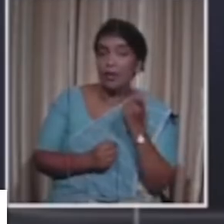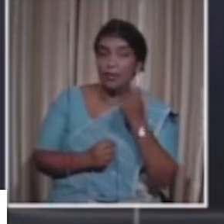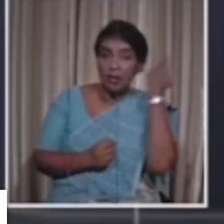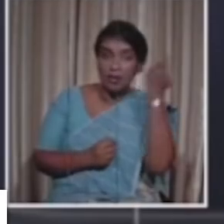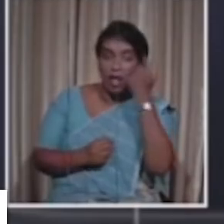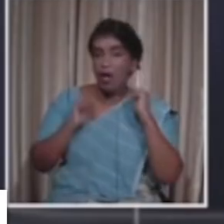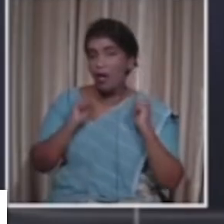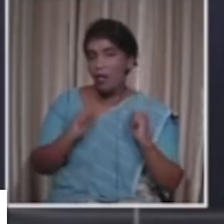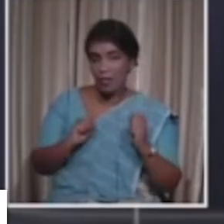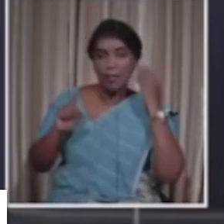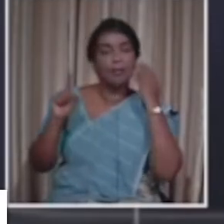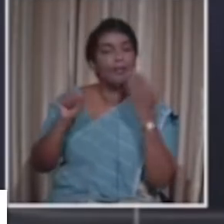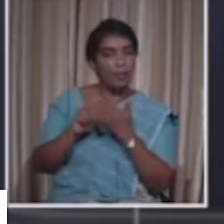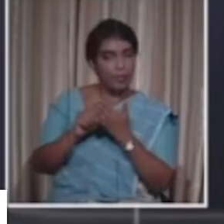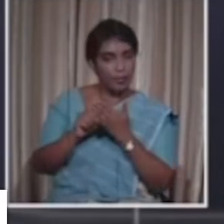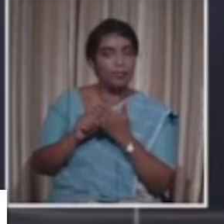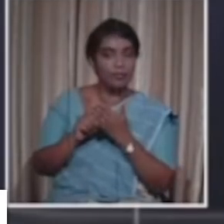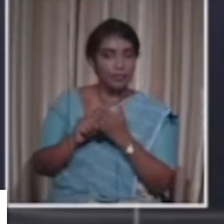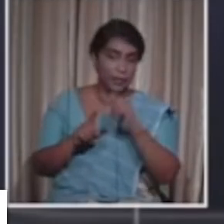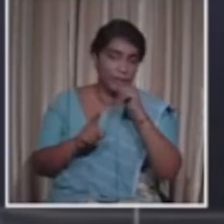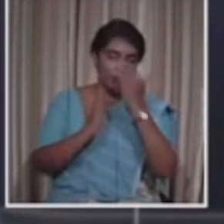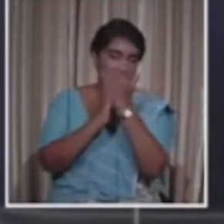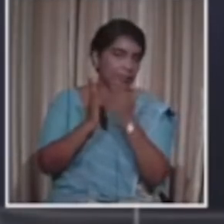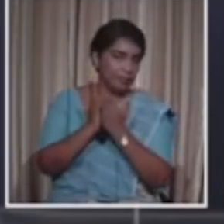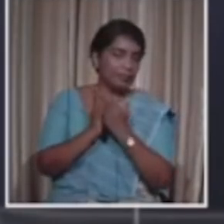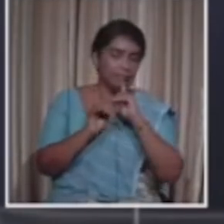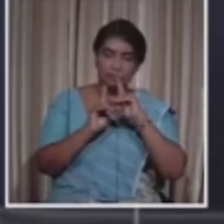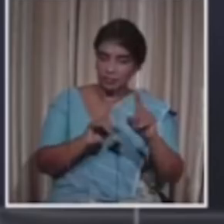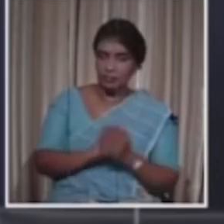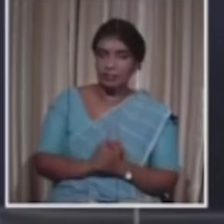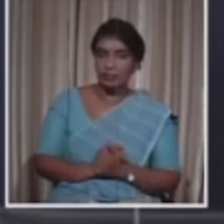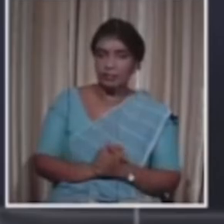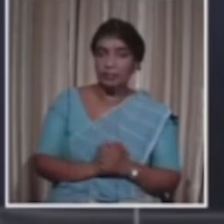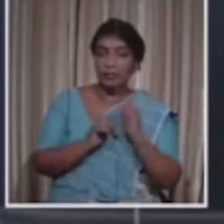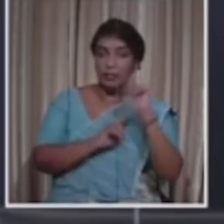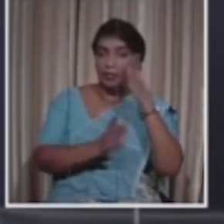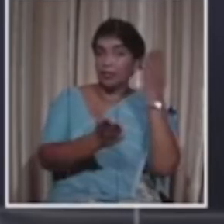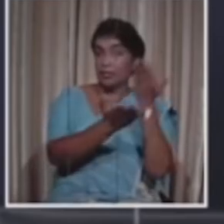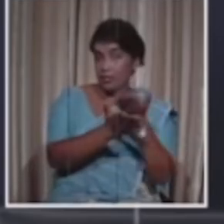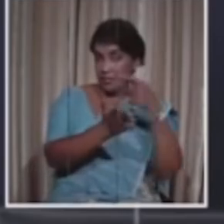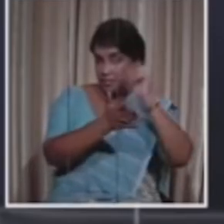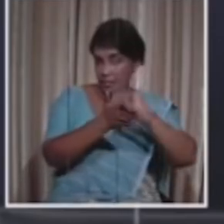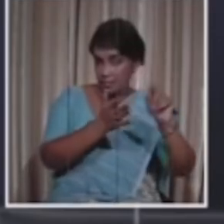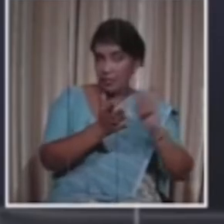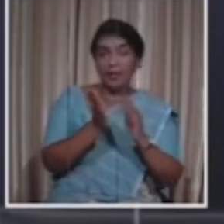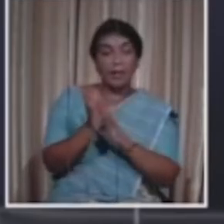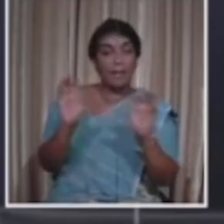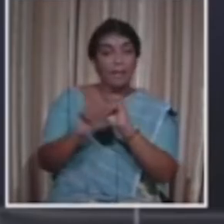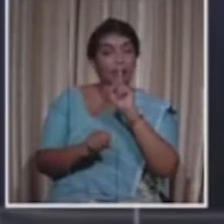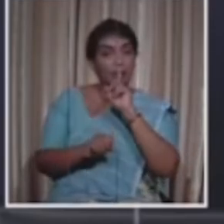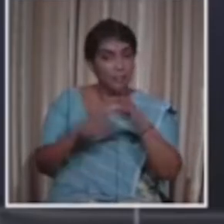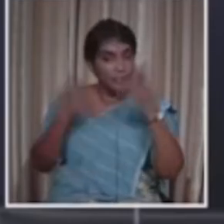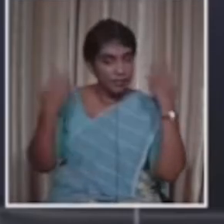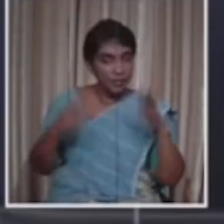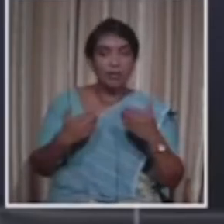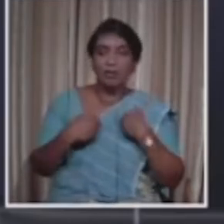ne kina karne pilih mandawat. Sekewin karnu dekua. Eka hansard gatwela tibina nisa maat dia warta ker tibina nisa.